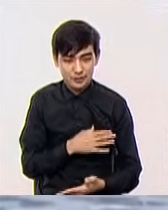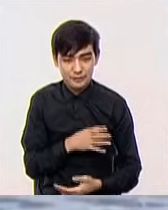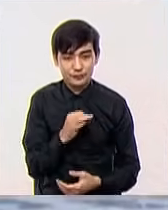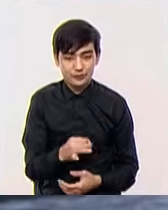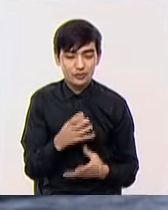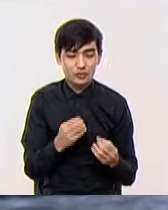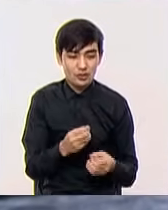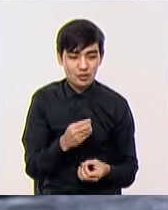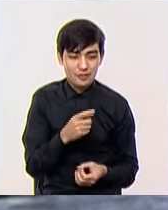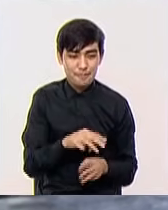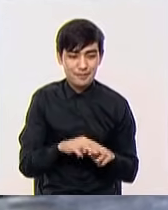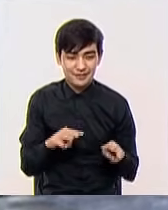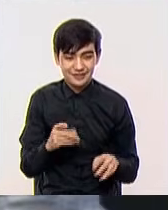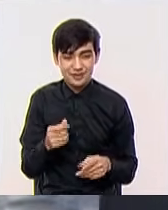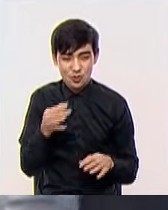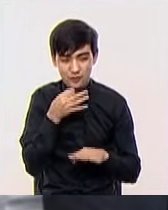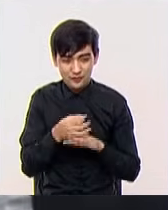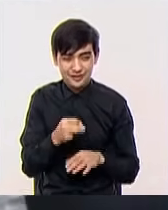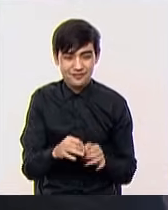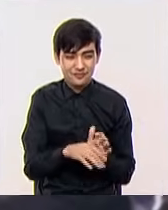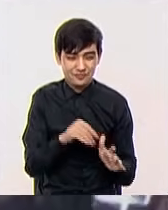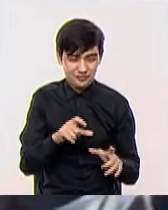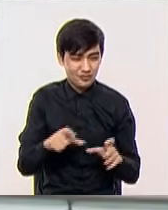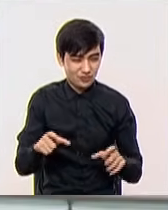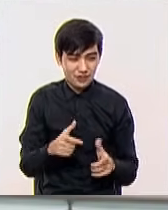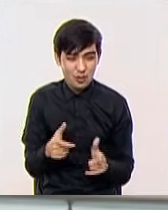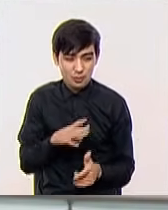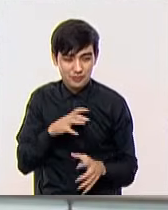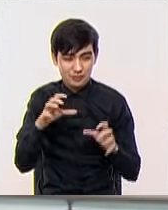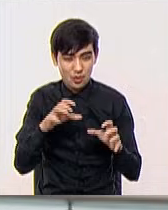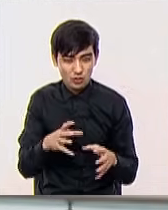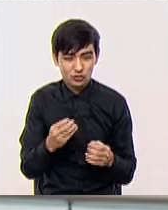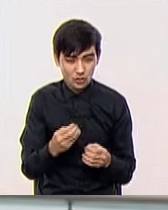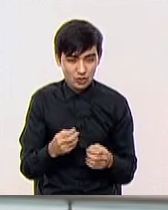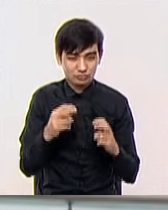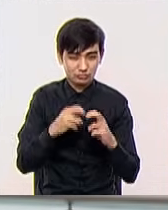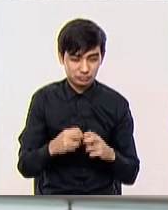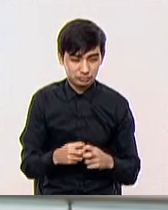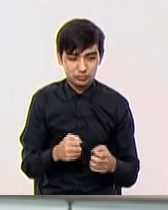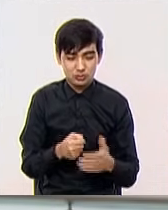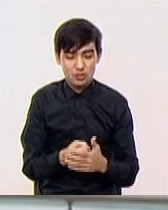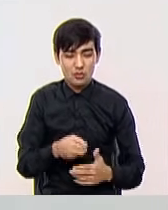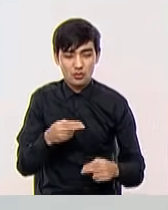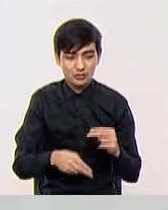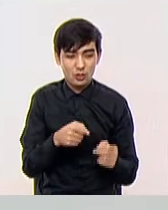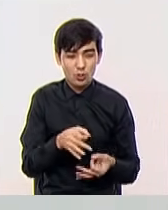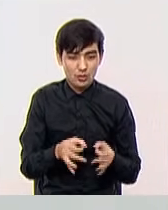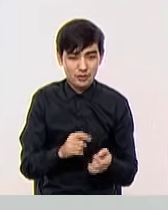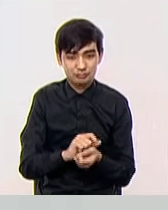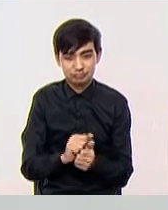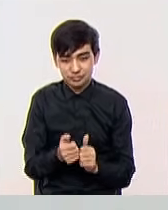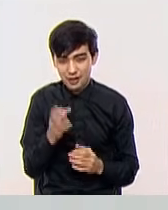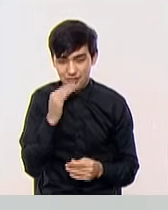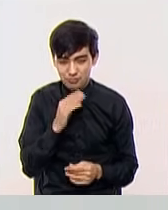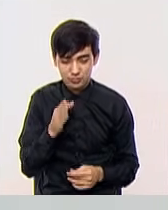Айта кетейік, қаржы министрлігі мен мәжіліс депутаттарының әзірлеп жатқан заң жобасы әлі талқыланып жатыр, сондықтан бұл нормалар